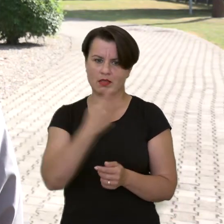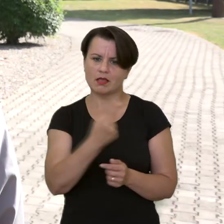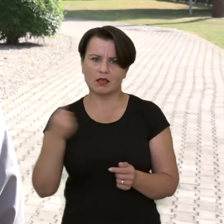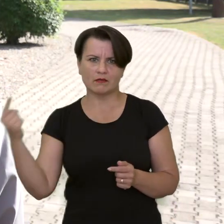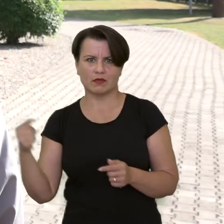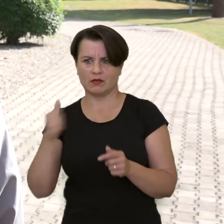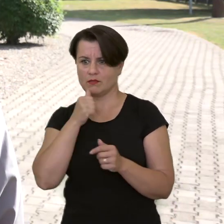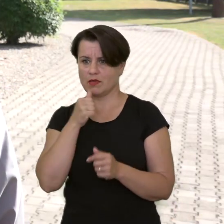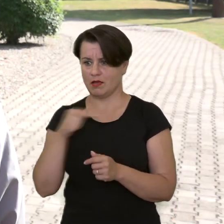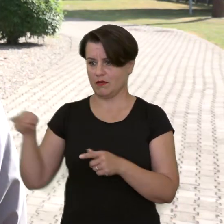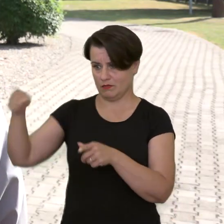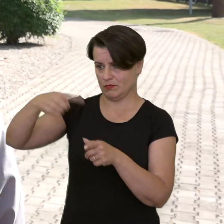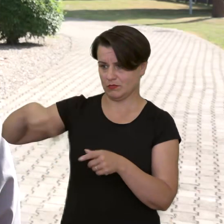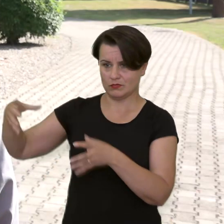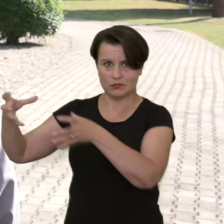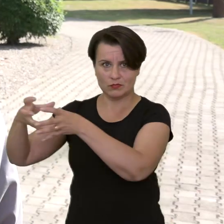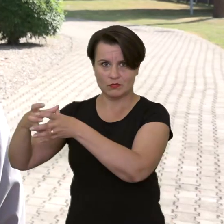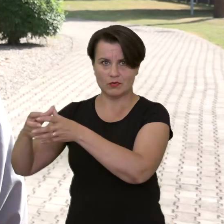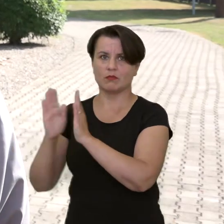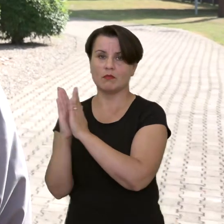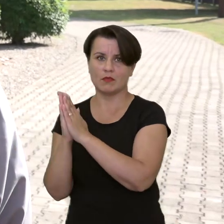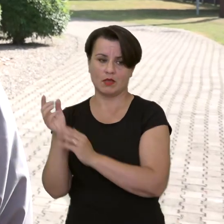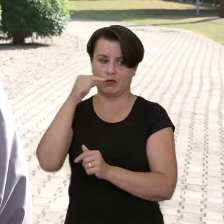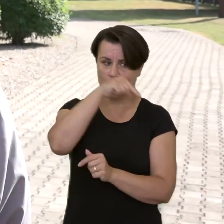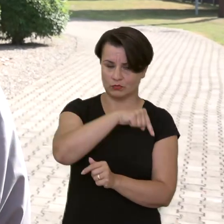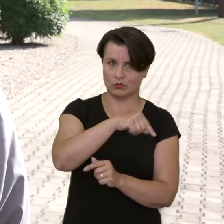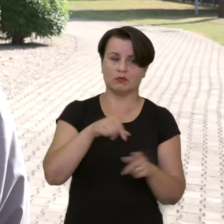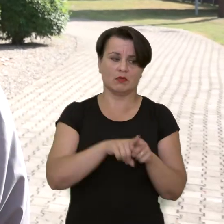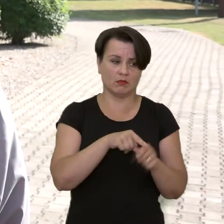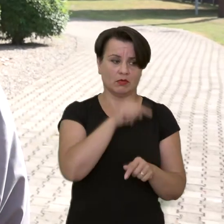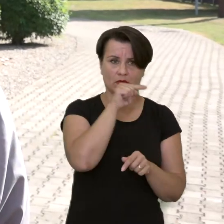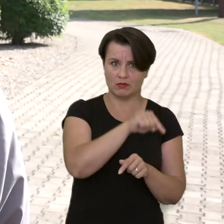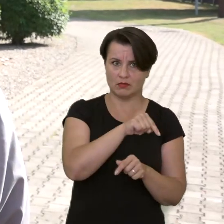kiekvienas būtume, pasimelstume vieni už kitus.